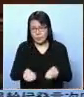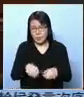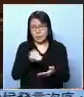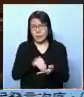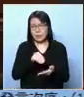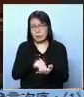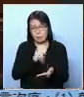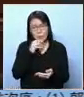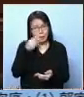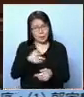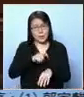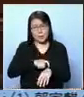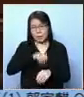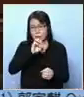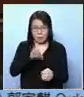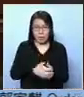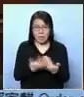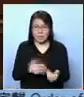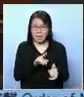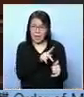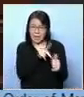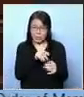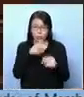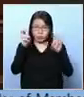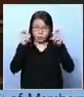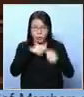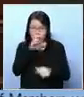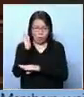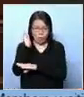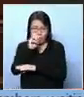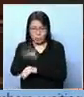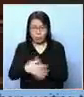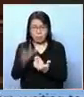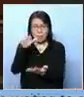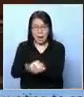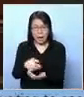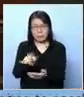有充分嘅时间讨论。但系你借题喺呢度发挥，我觉得系亦都骑劫咗个场所。